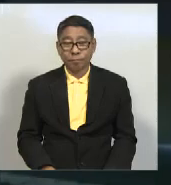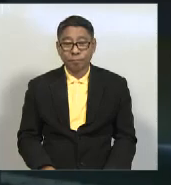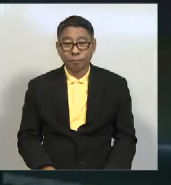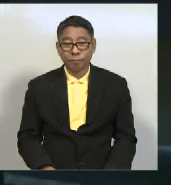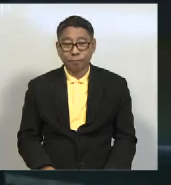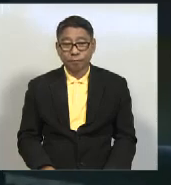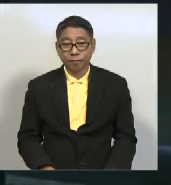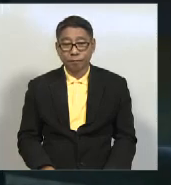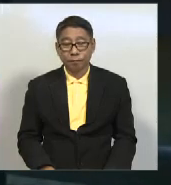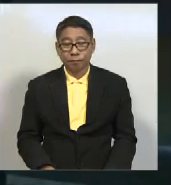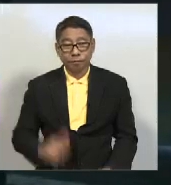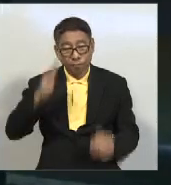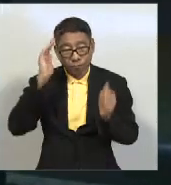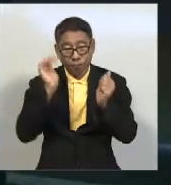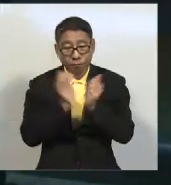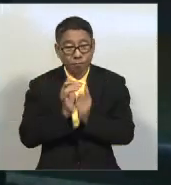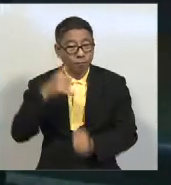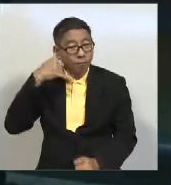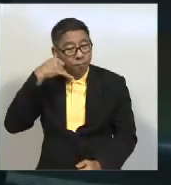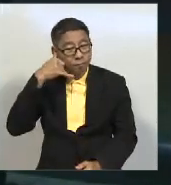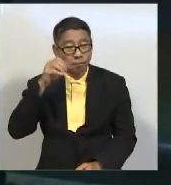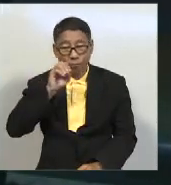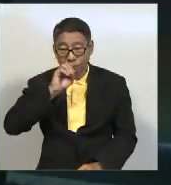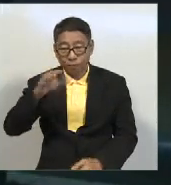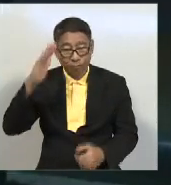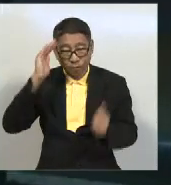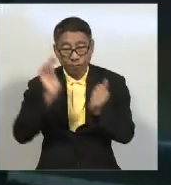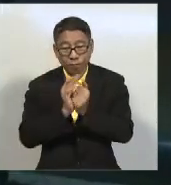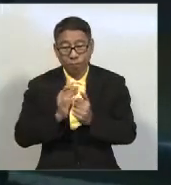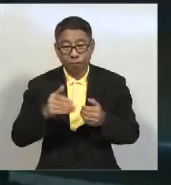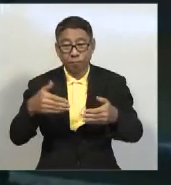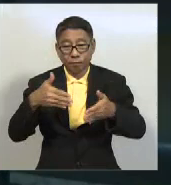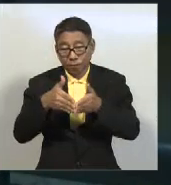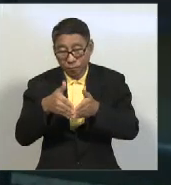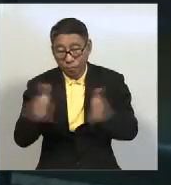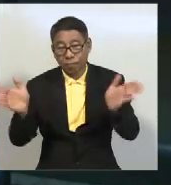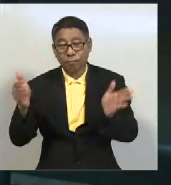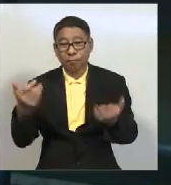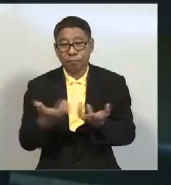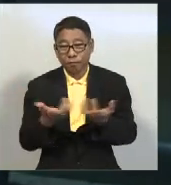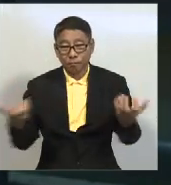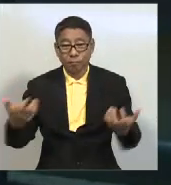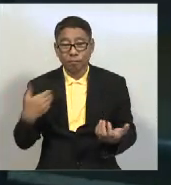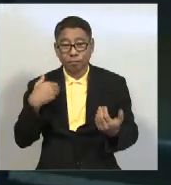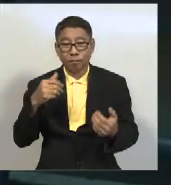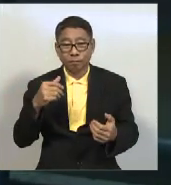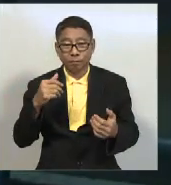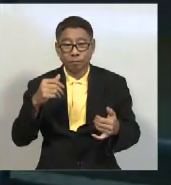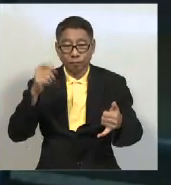นี้แป๊บนึงก็เลยตำรวจโทรตำรวจโทรตำรวจแล้วตำรวจมาปุ๊บก็เลยเอาคนนั้นไปเอาคนที่ตีนั่นแหละไป